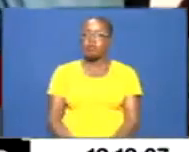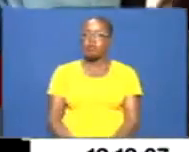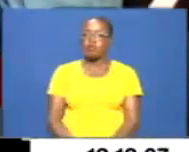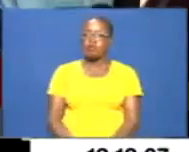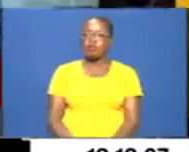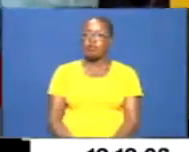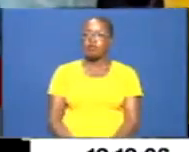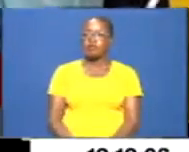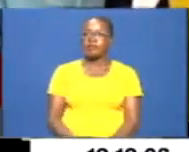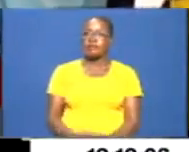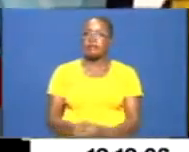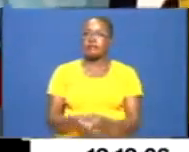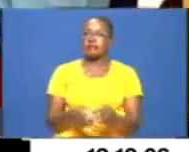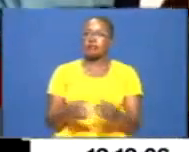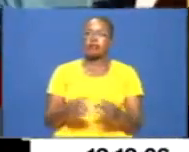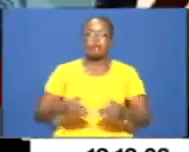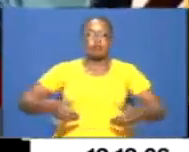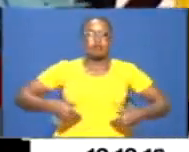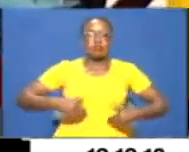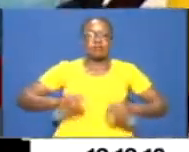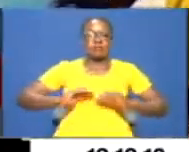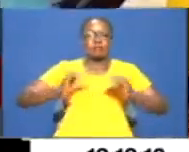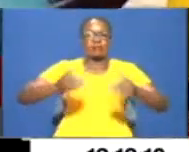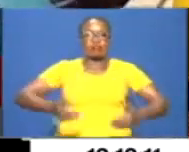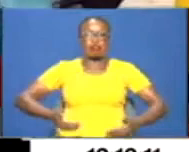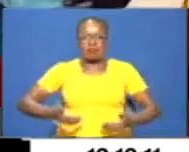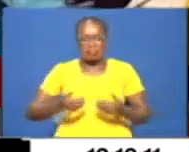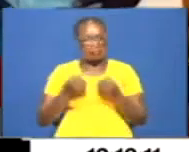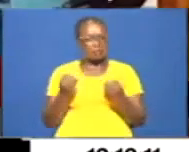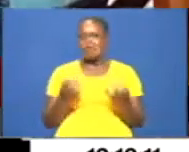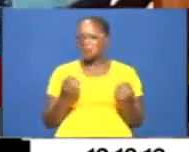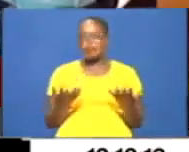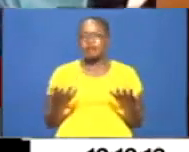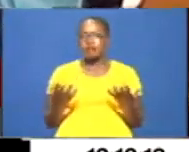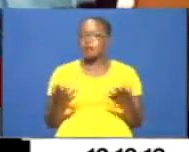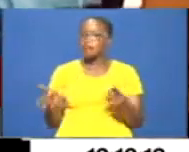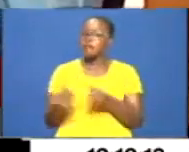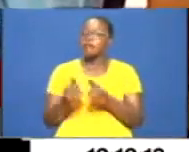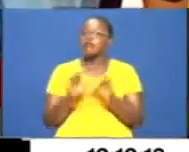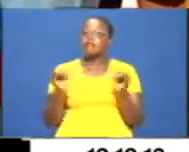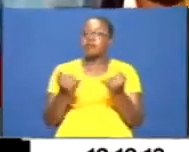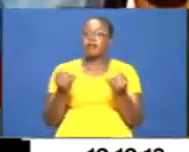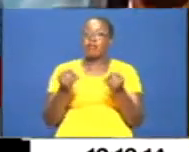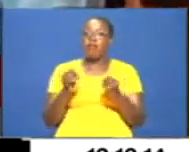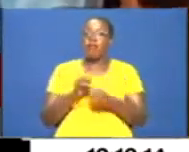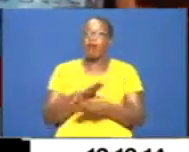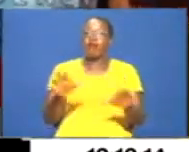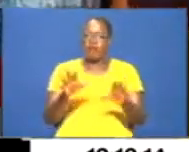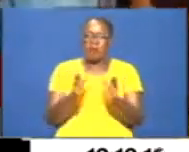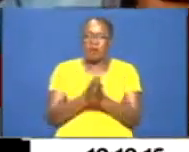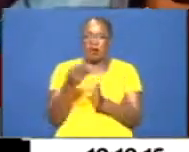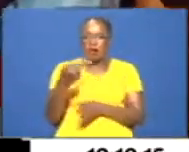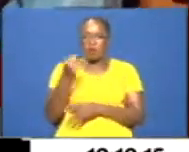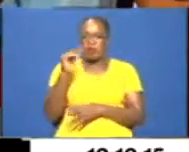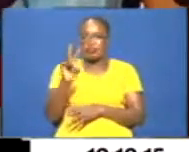Zimekuwa nyingi sana teenage pregnancies. Na pia maambukizi mapya ya HIV imeonekana iko